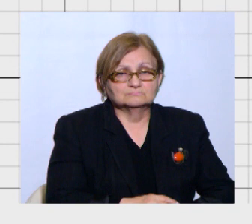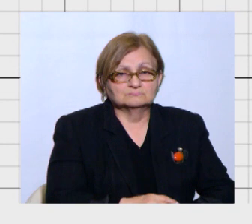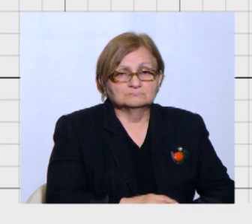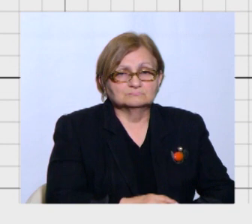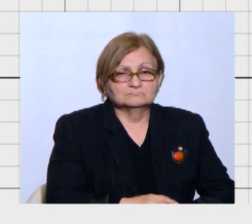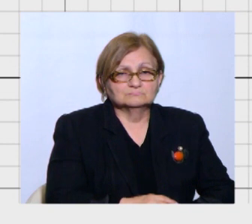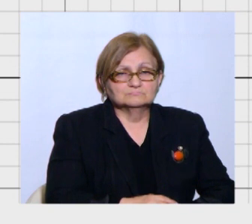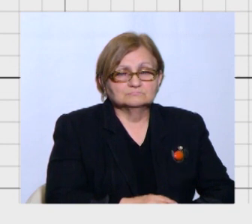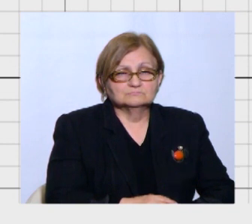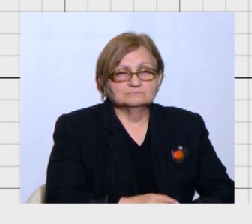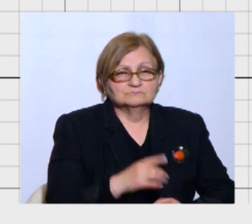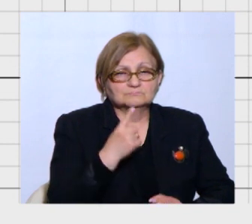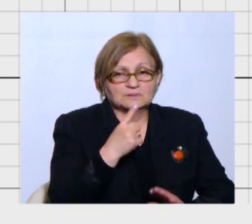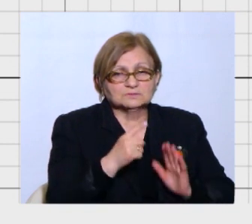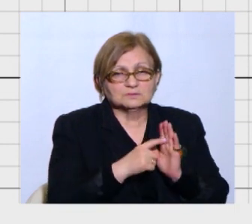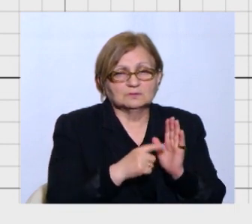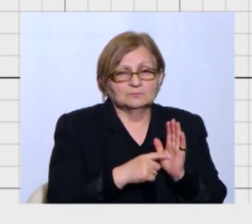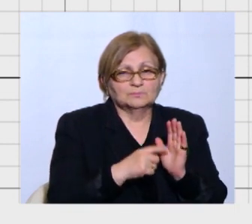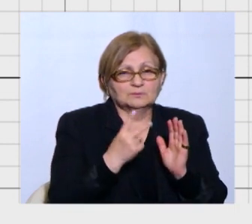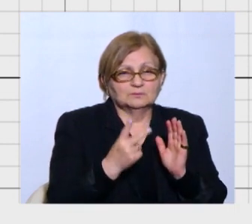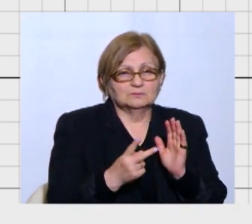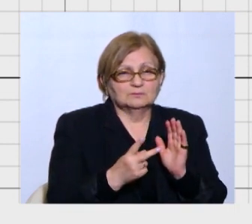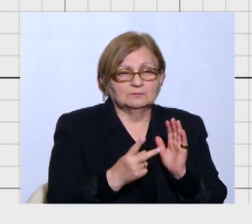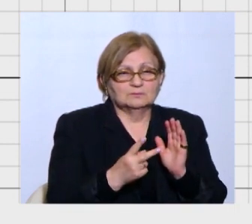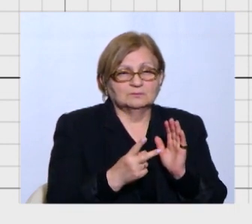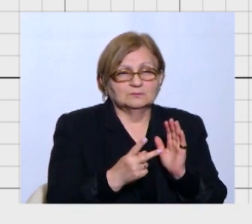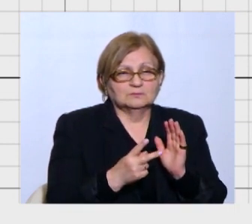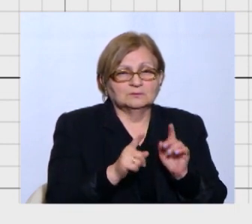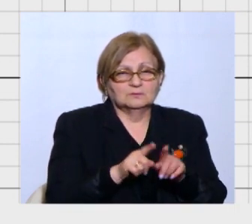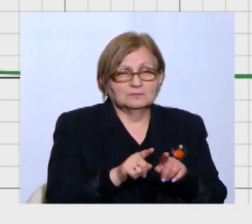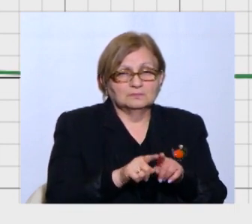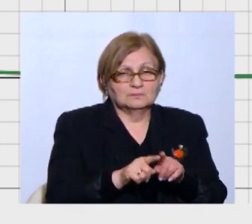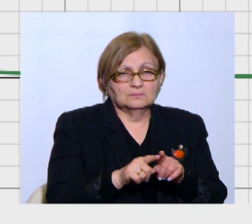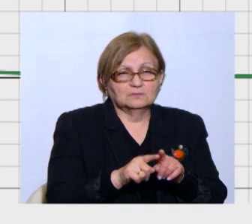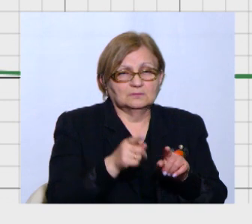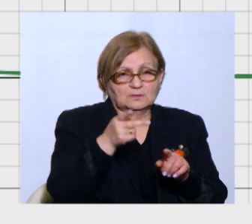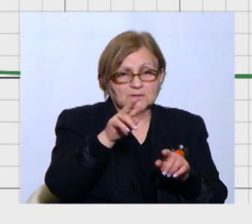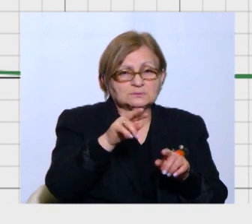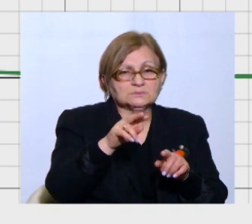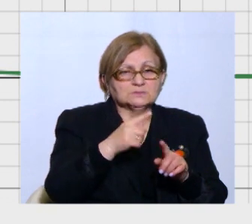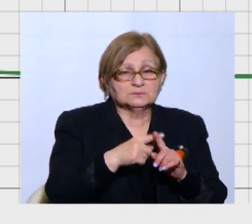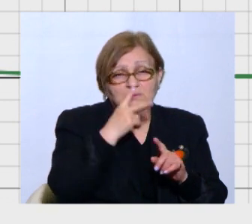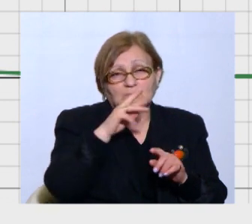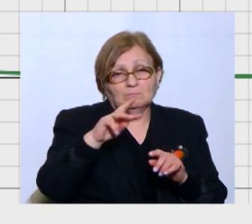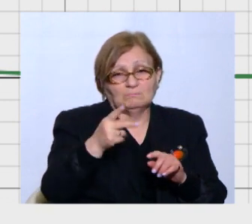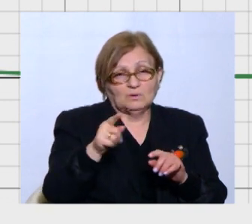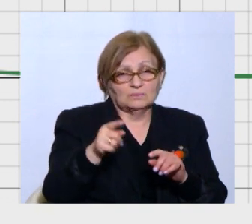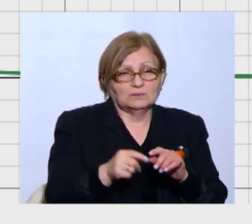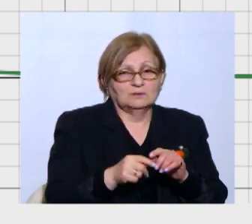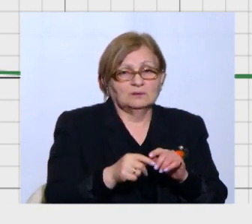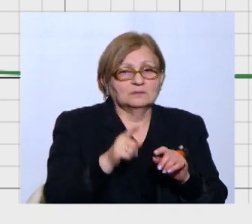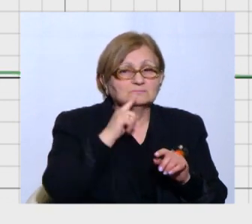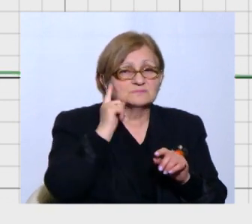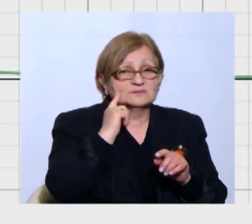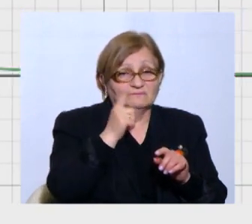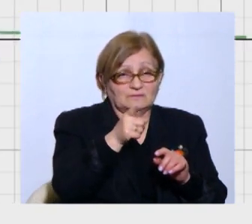ერთი გაყოფილი 2-ზე და იგივე ერთი ხარისხად x-ი. აი, ნახეთ, ეს ფუნქცია, რომელიც არის